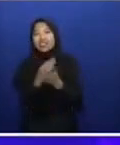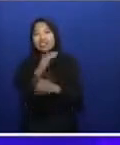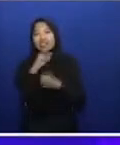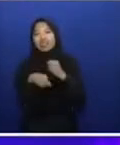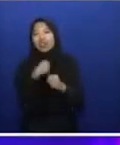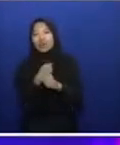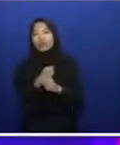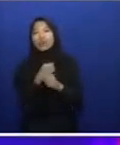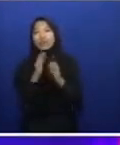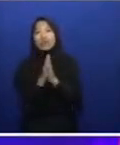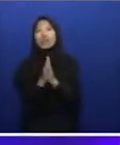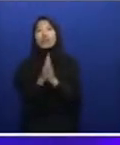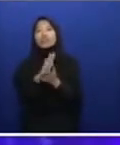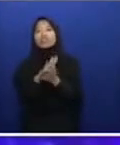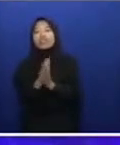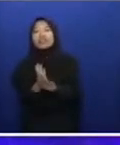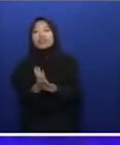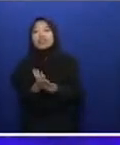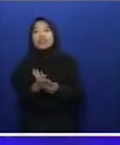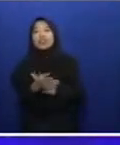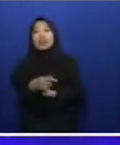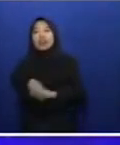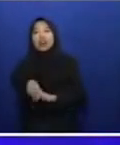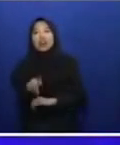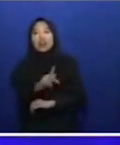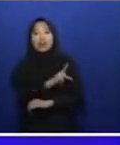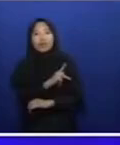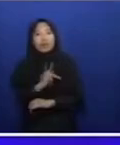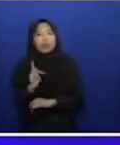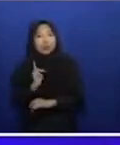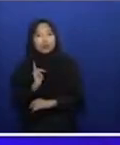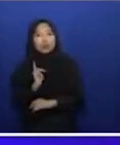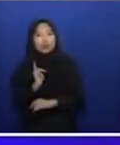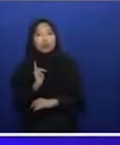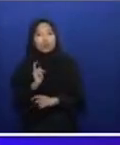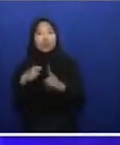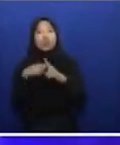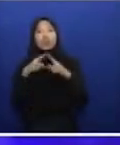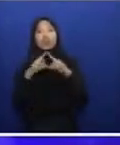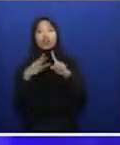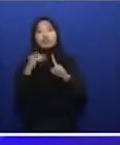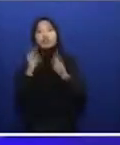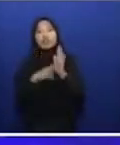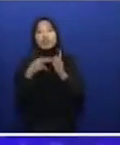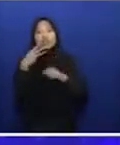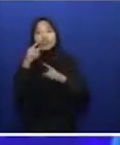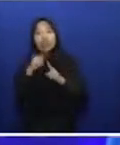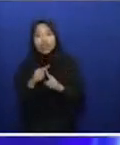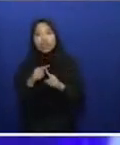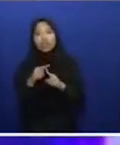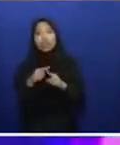menjadi anggota kabinet, yang mengisi otak ekonomi saya adalah guru